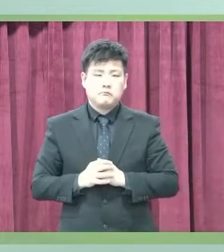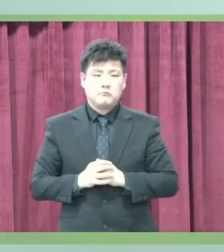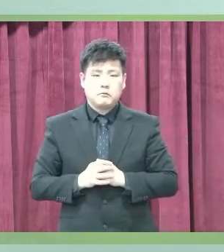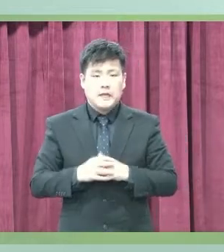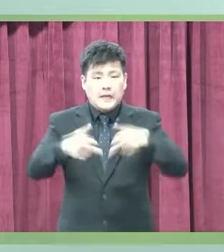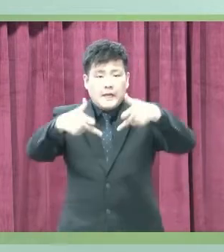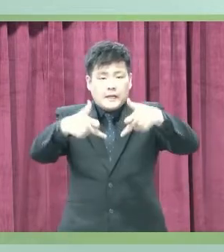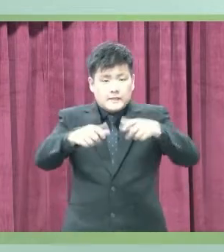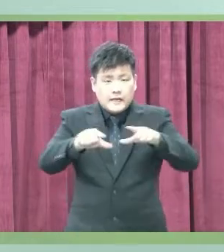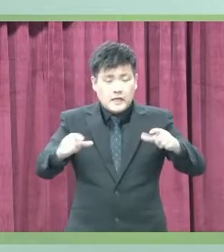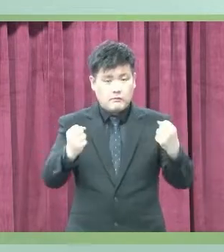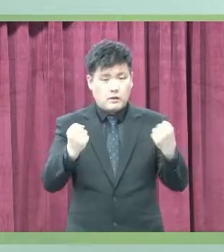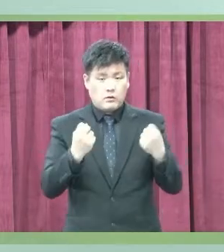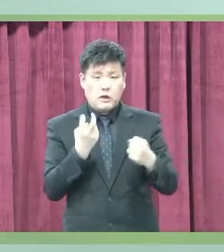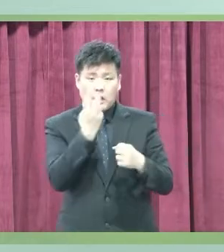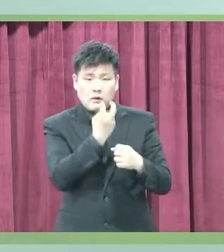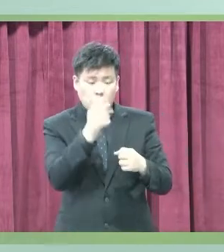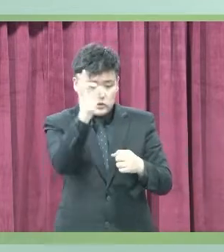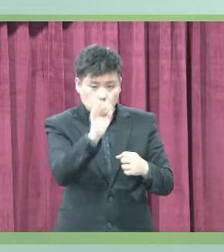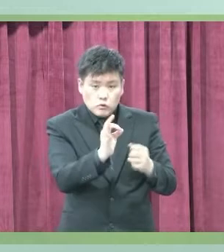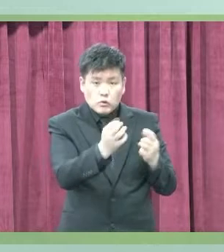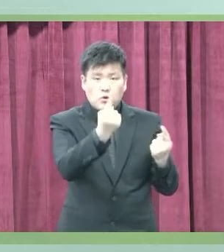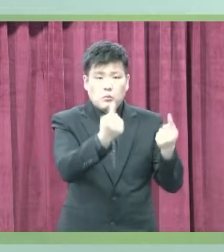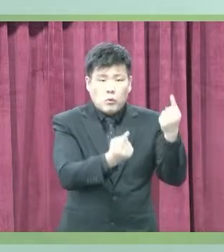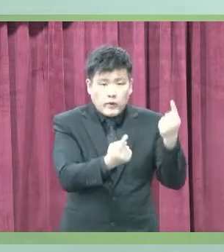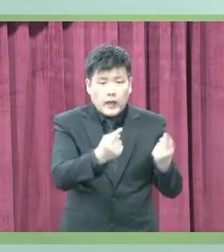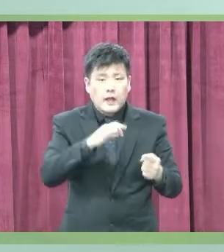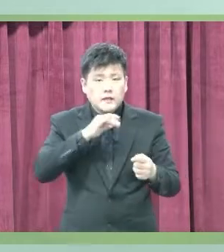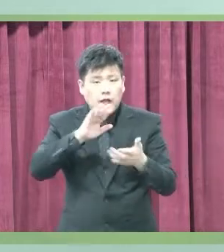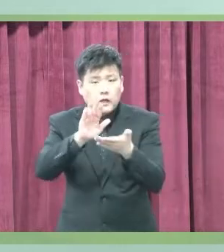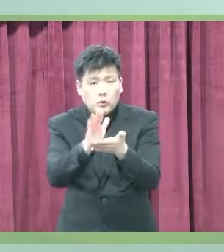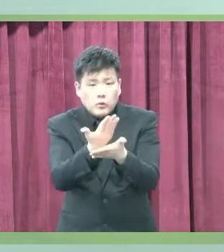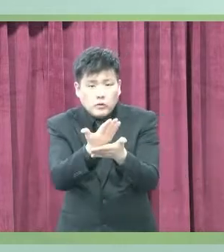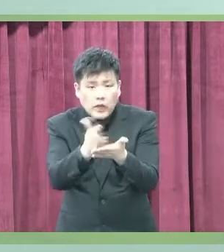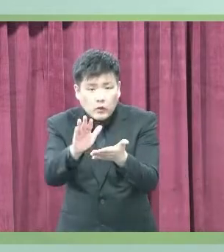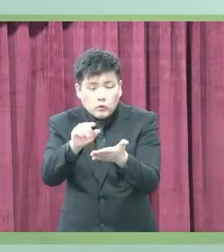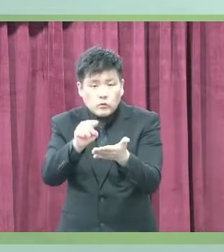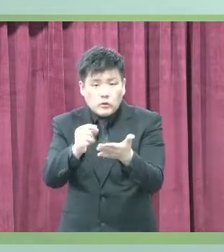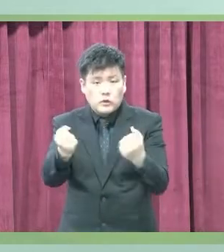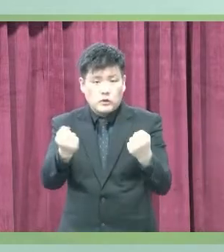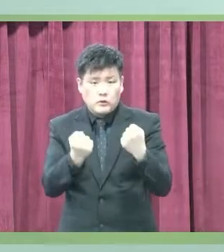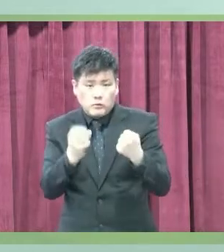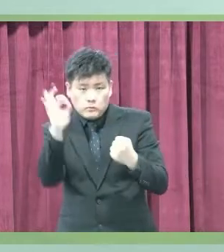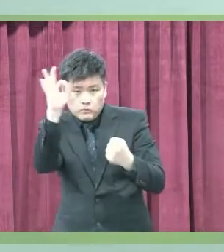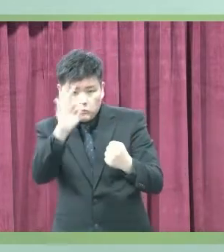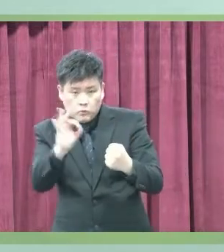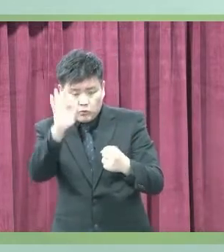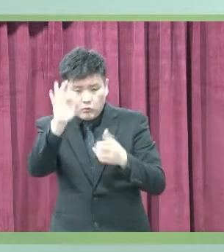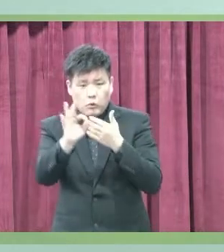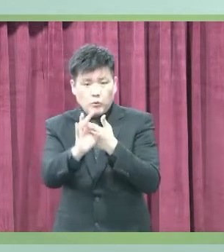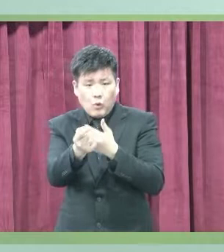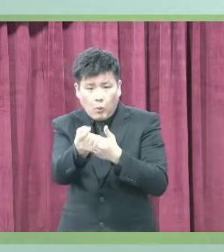장애인의 일반 건강검진 수검률보다 연령 표준화를 했을 때 그 수검률이 조금 더 상승한 모습을 보이고 있고요.